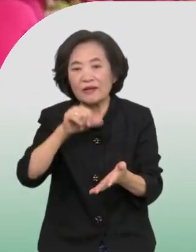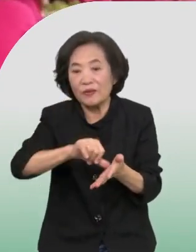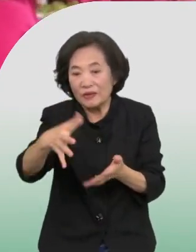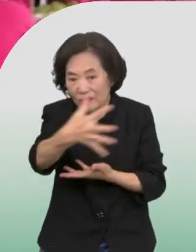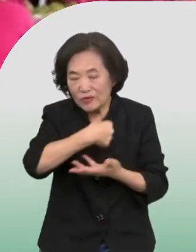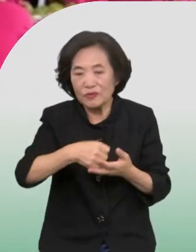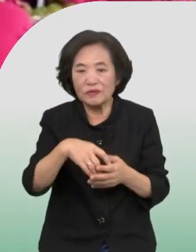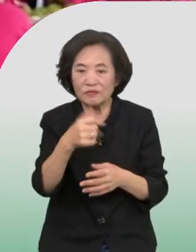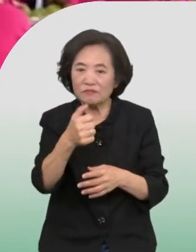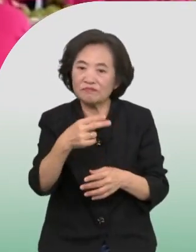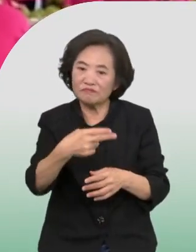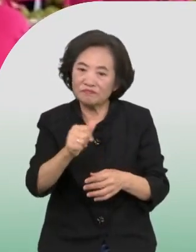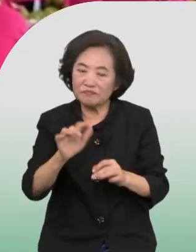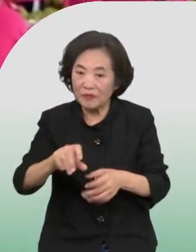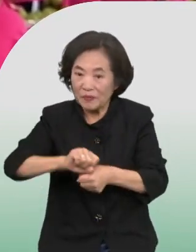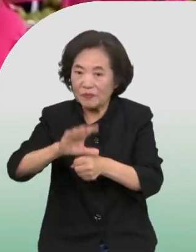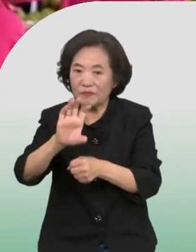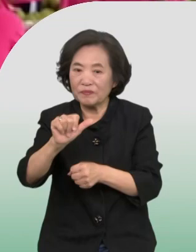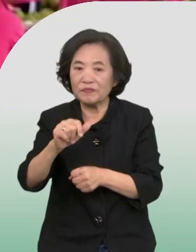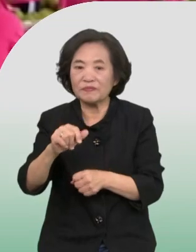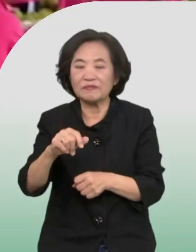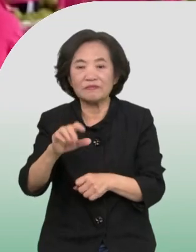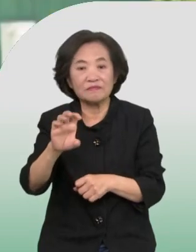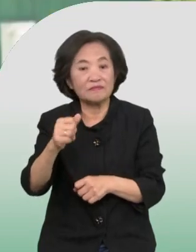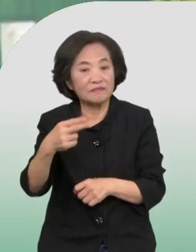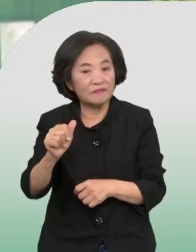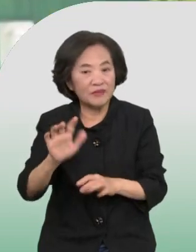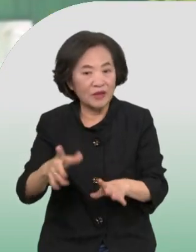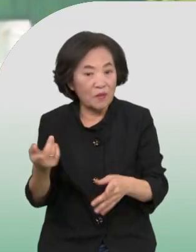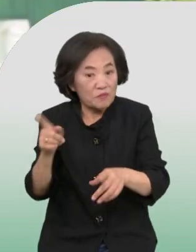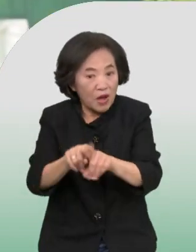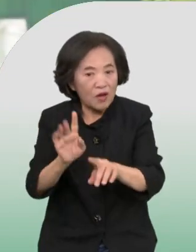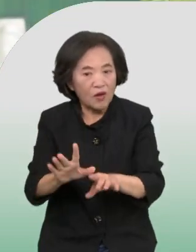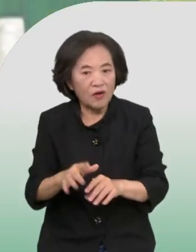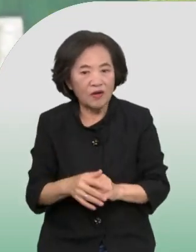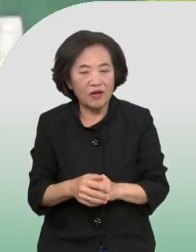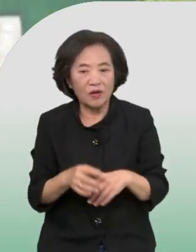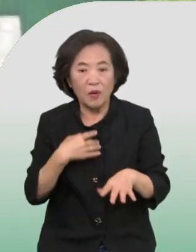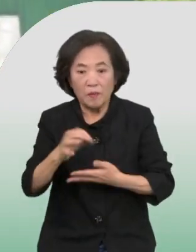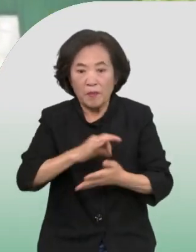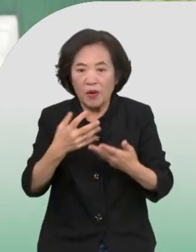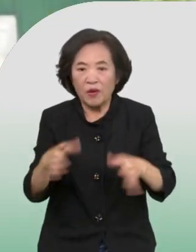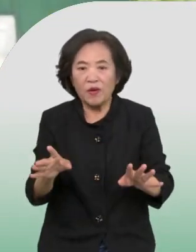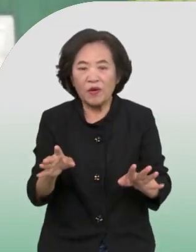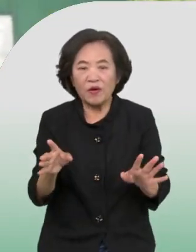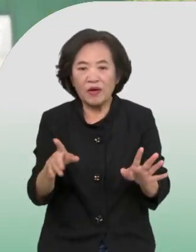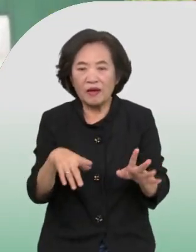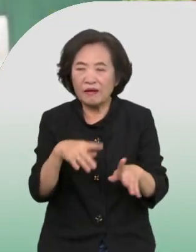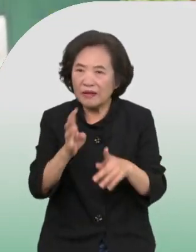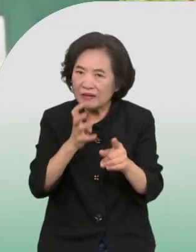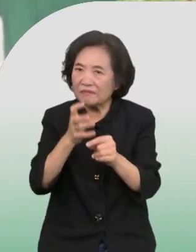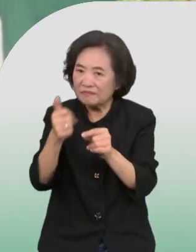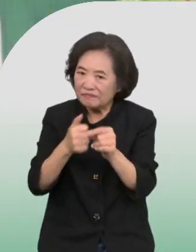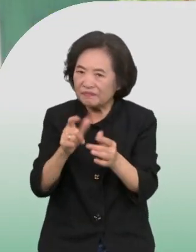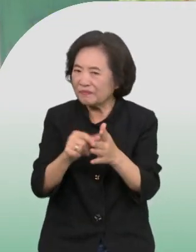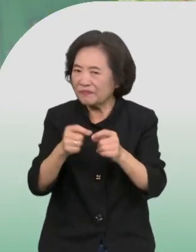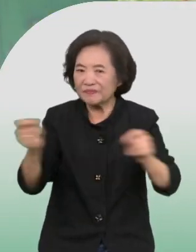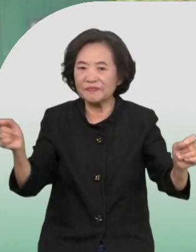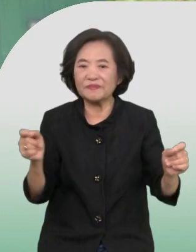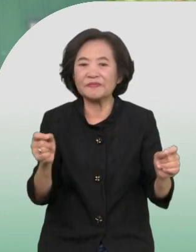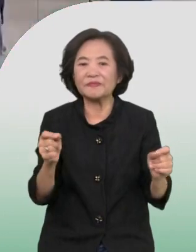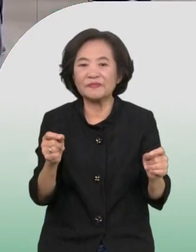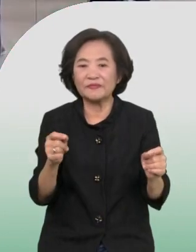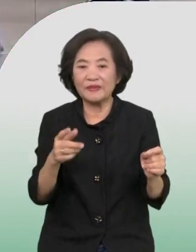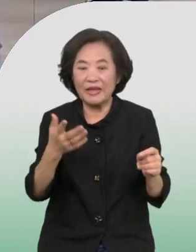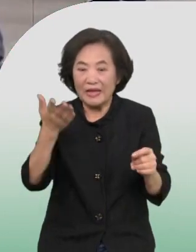加到九十五公顷，它增加了将近一倍左右。 我们卖很久了，因为种了大概四五十年，然后所以说其实